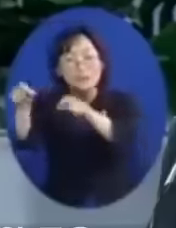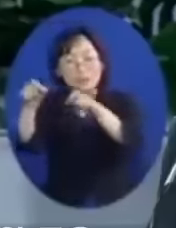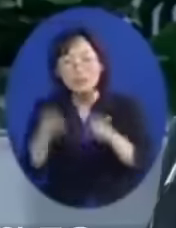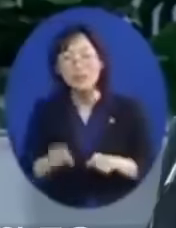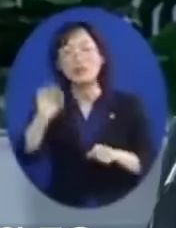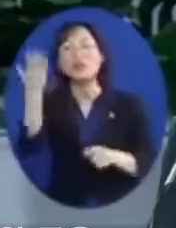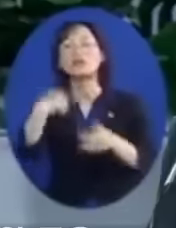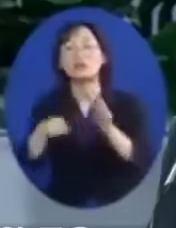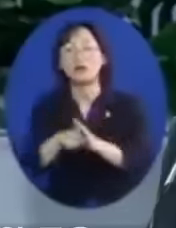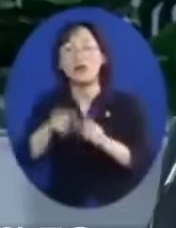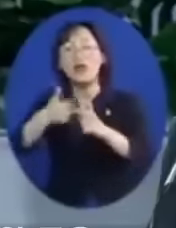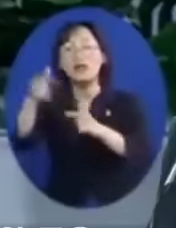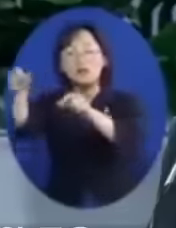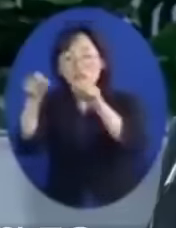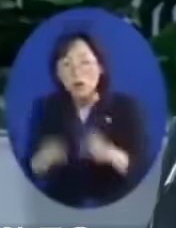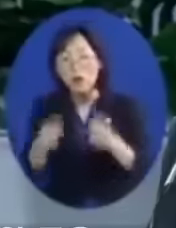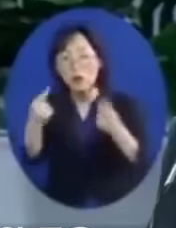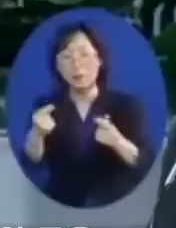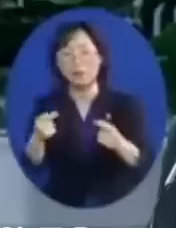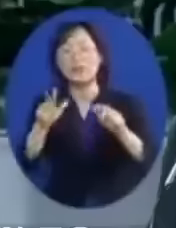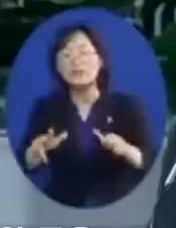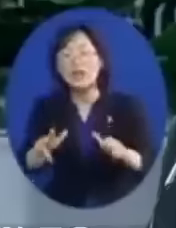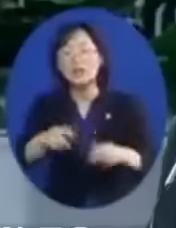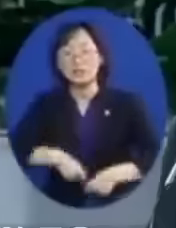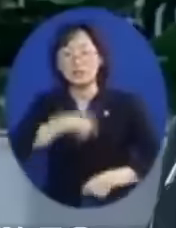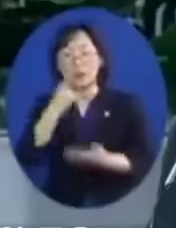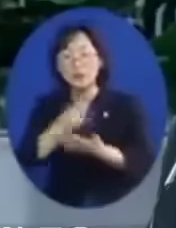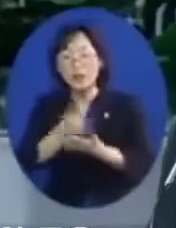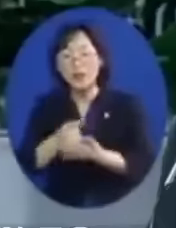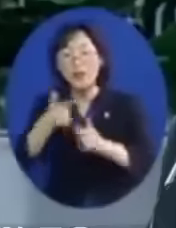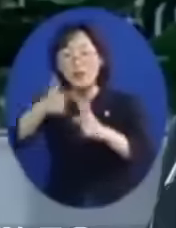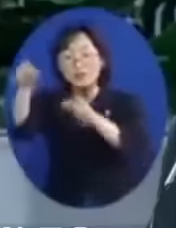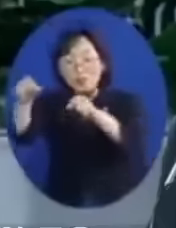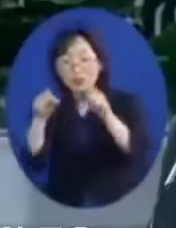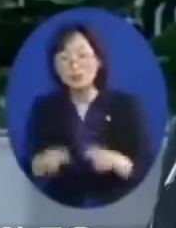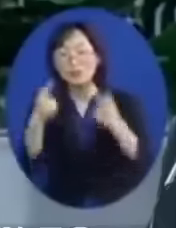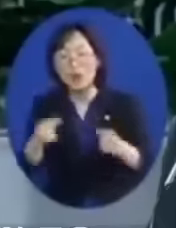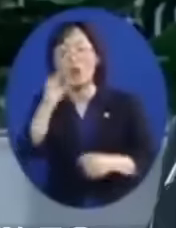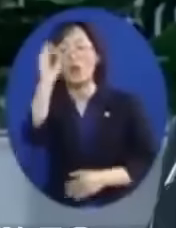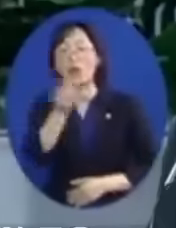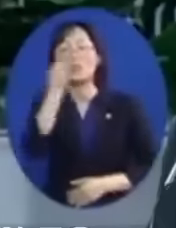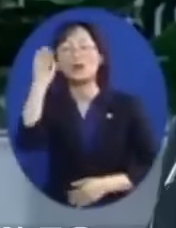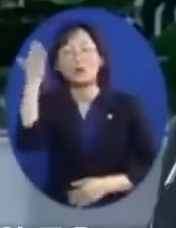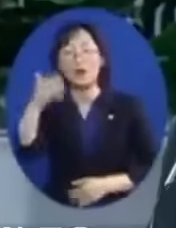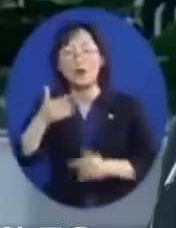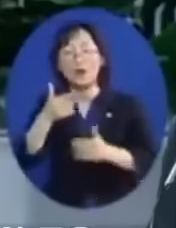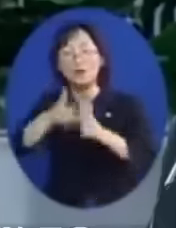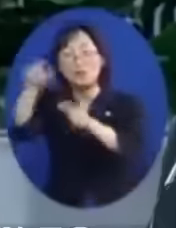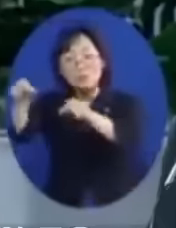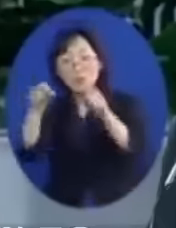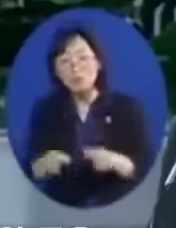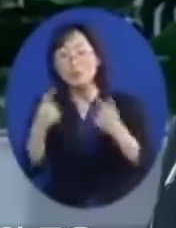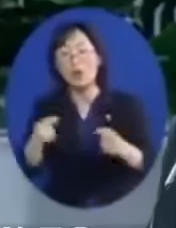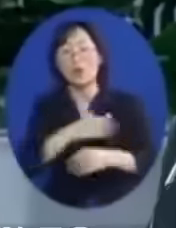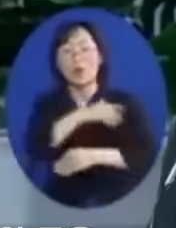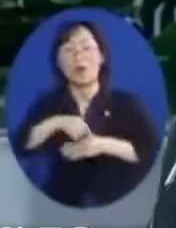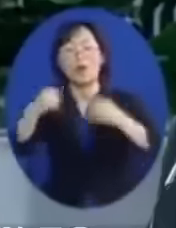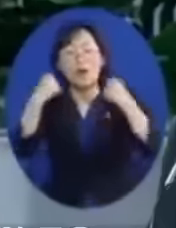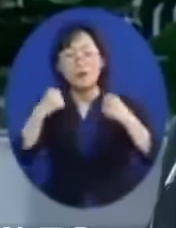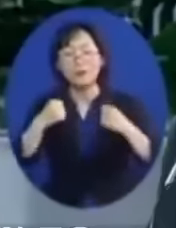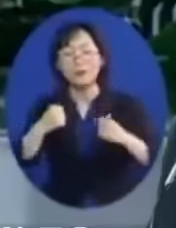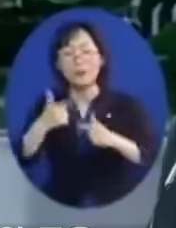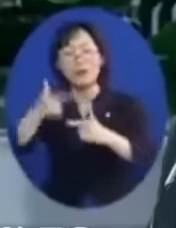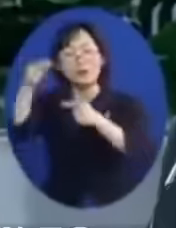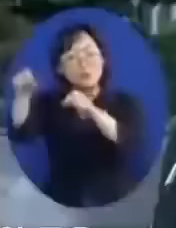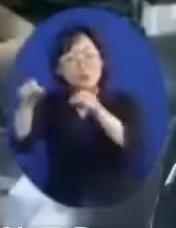것입니다. 예수님처럼 이제는 의롭게 되고 예수님처럼 거룩하게 되고 예수님처럼 건강하게 되고